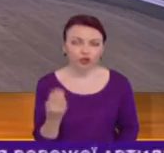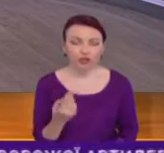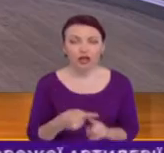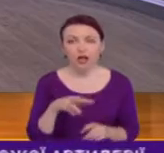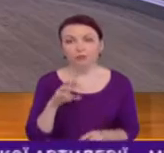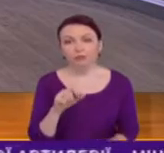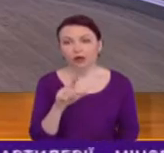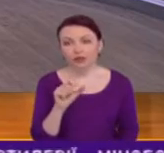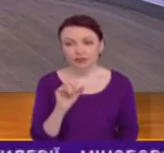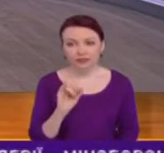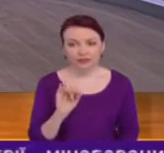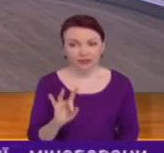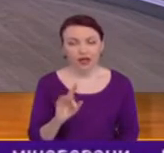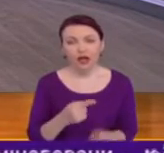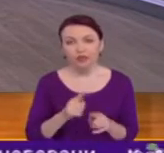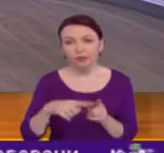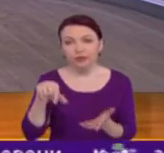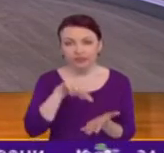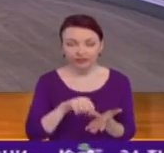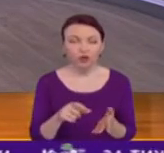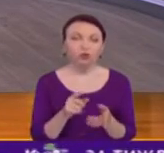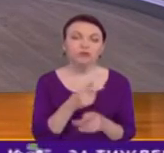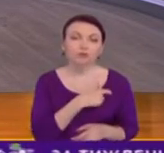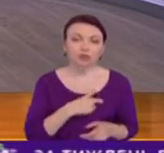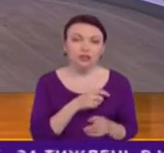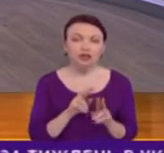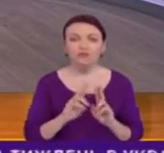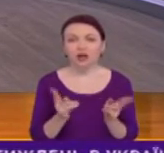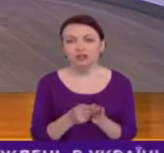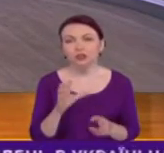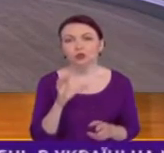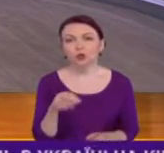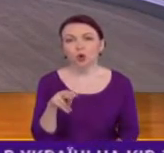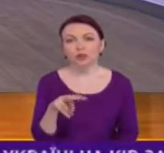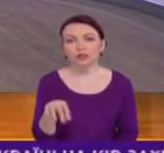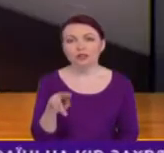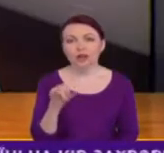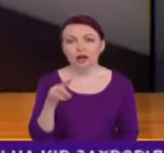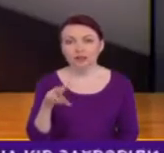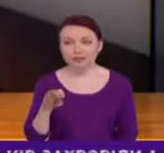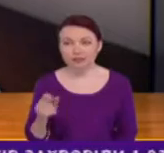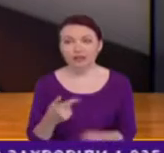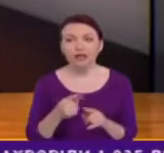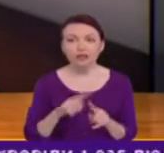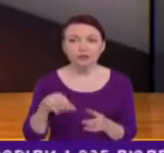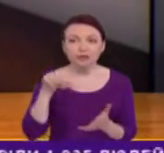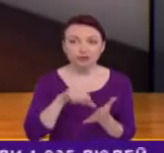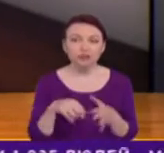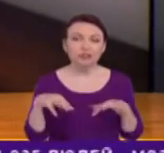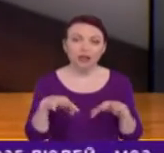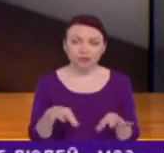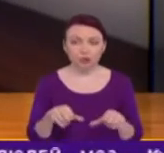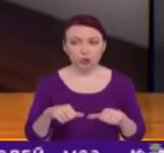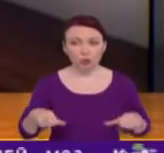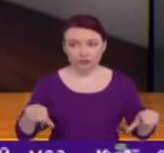є саме вашим представником. Також він є представником депутатської фракції «Солідарність», а також представником транспортної комісії. Ми